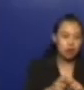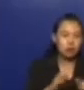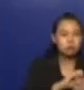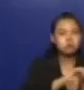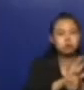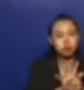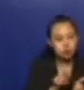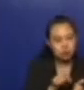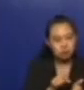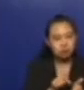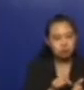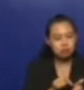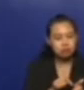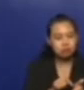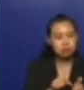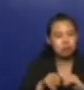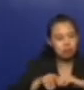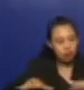-19 หรือไวรัส